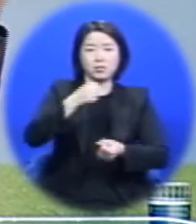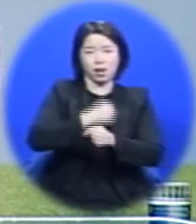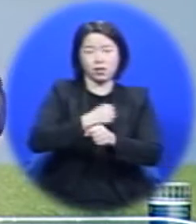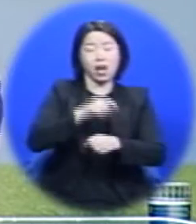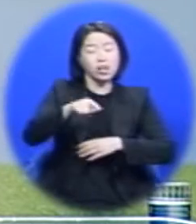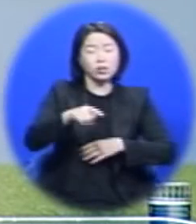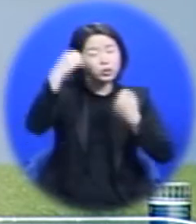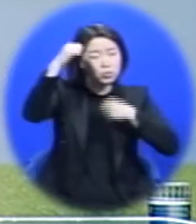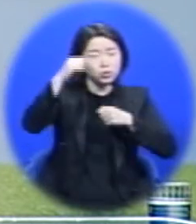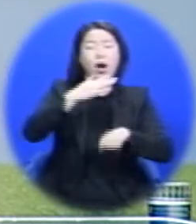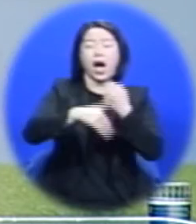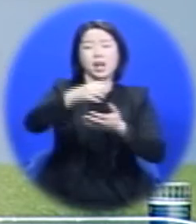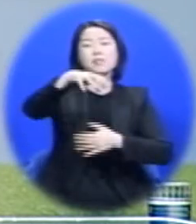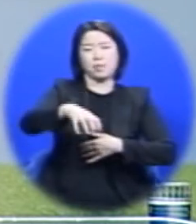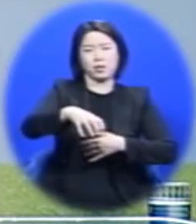그거 하나님 앞에서 한 거야.